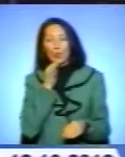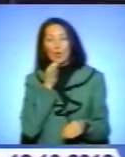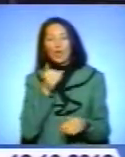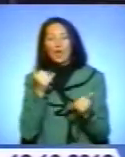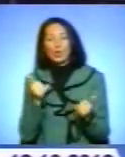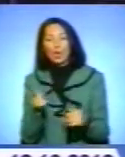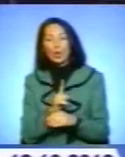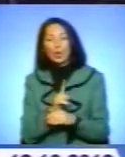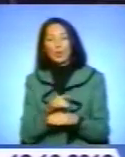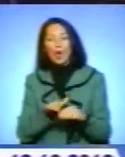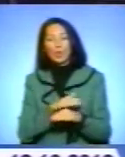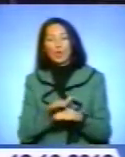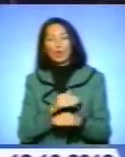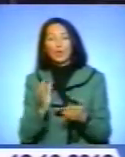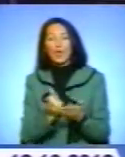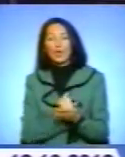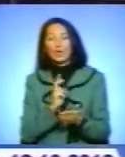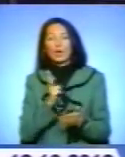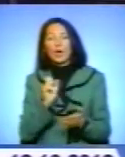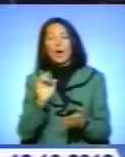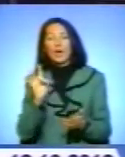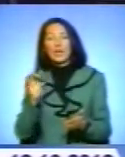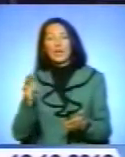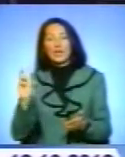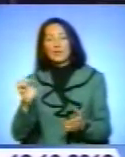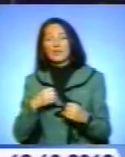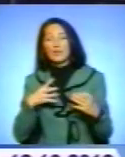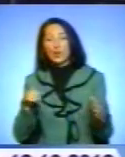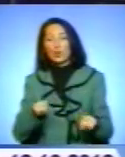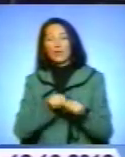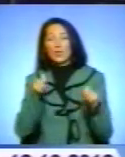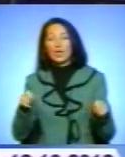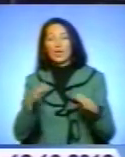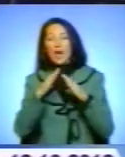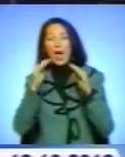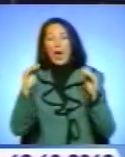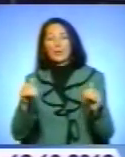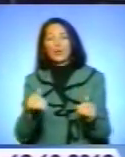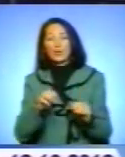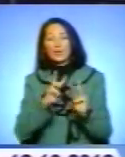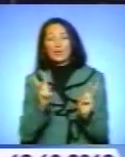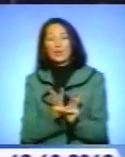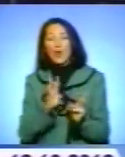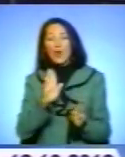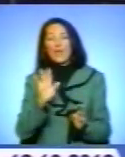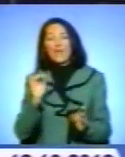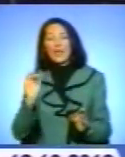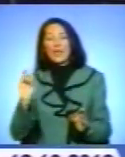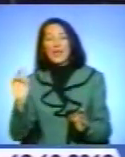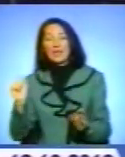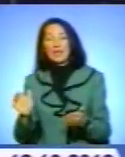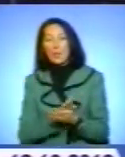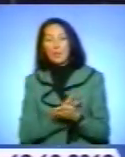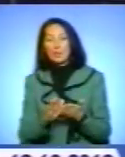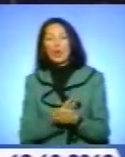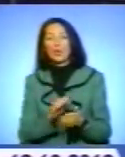Сьогодні у Тернопільському благодійному фонді «Карітас Свято» тут відкрили капличку Святого Вікентія та безкоштовну стоматологію для бідних.